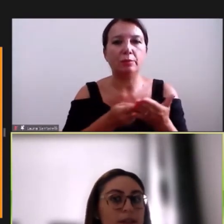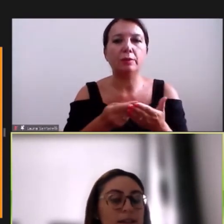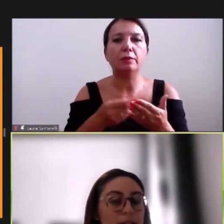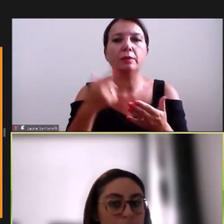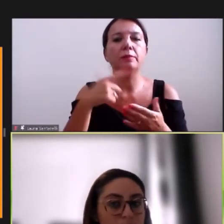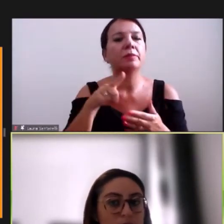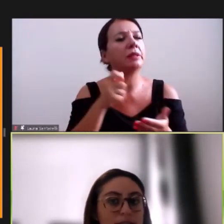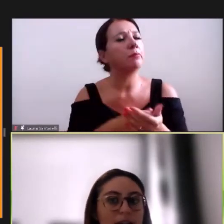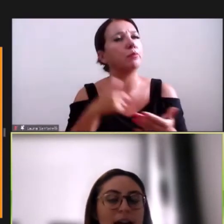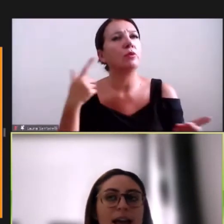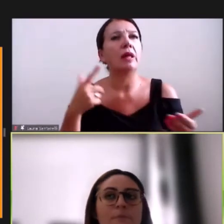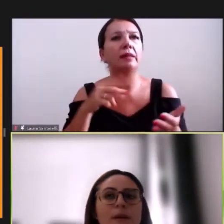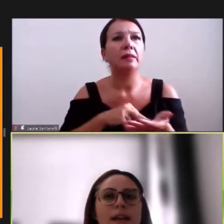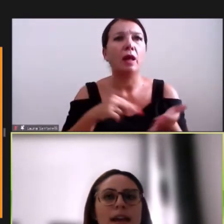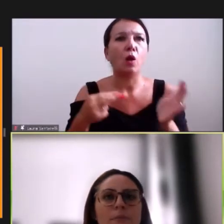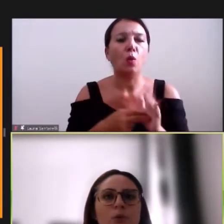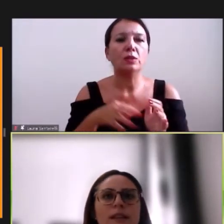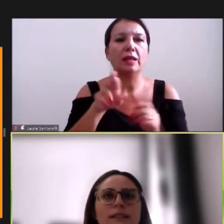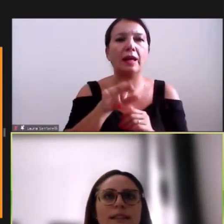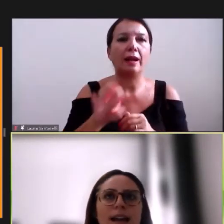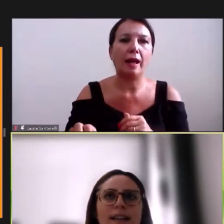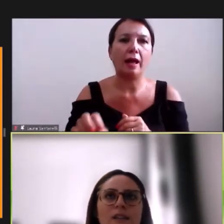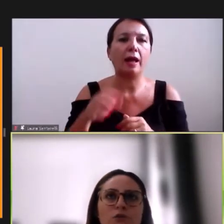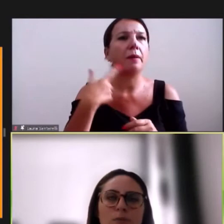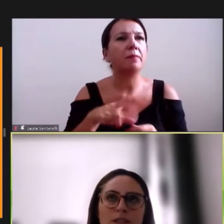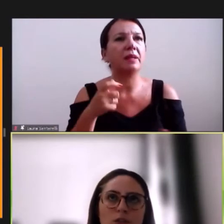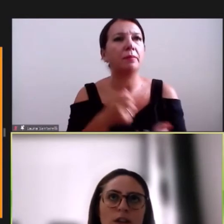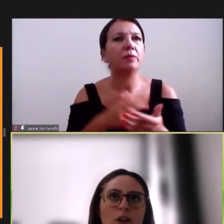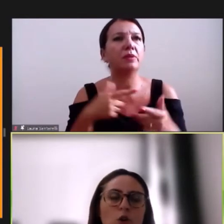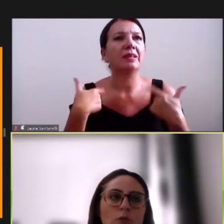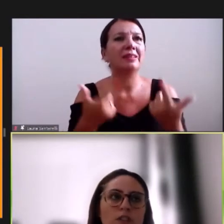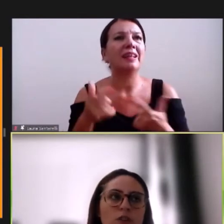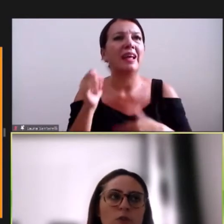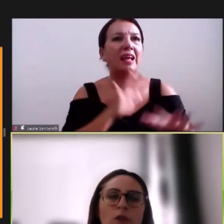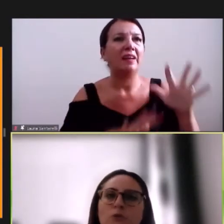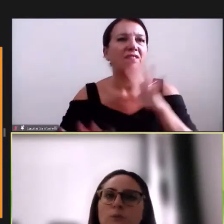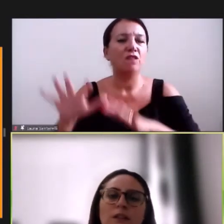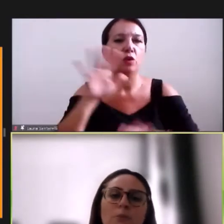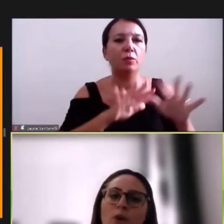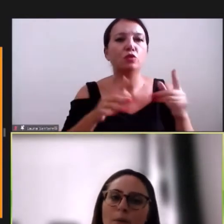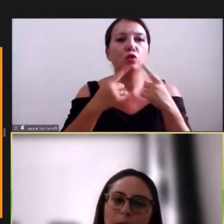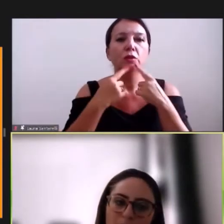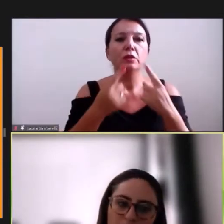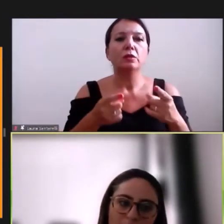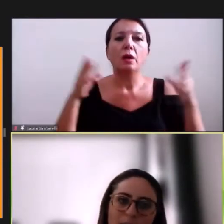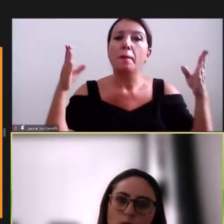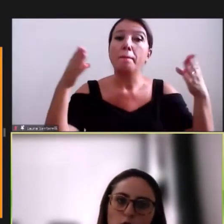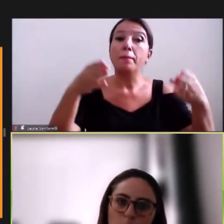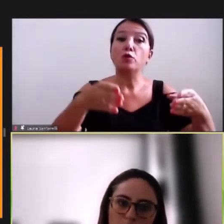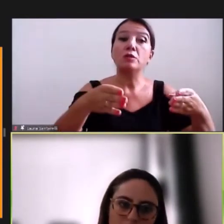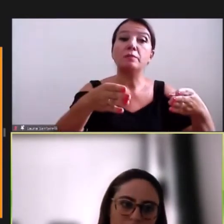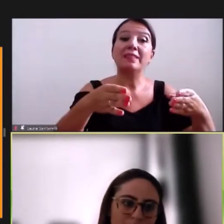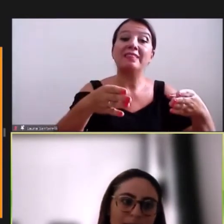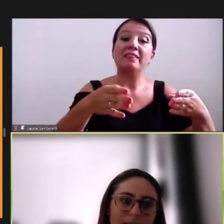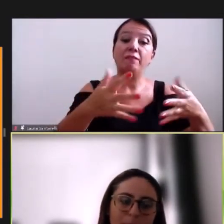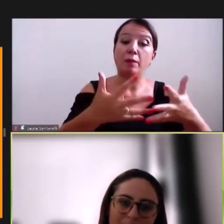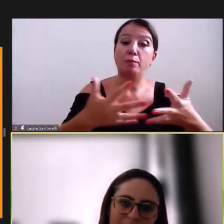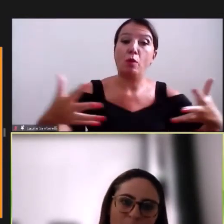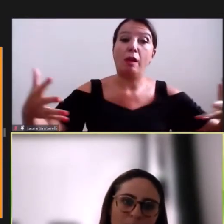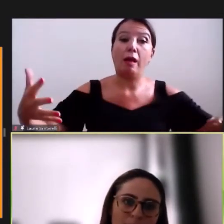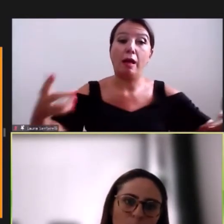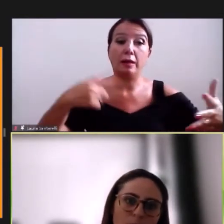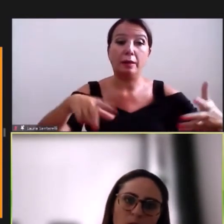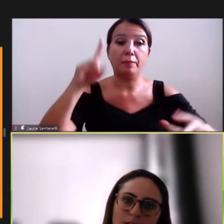così importante la questione dei RAE? E perché è importante dare delle informazioni, come vi dicevo, in una prospettiva più ampia ai consumatori, per